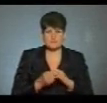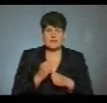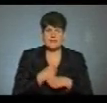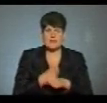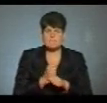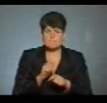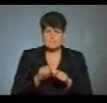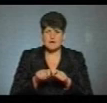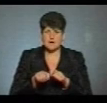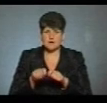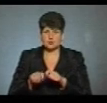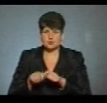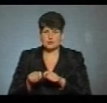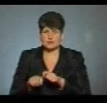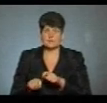лабораторним